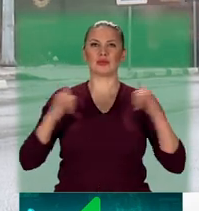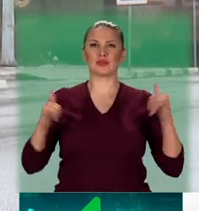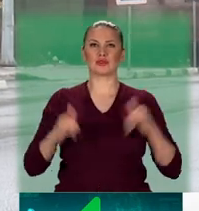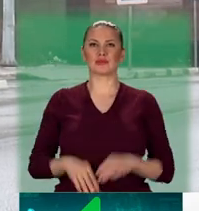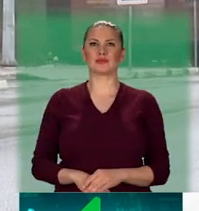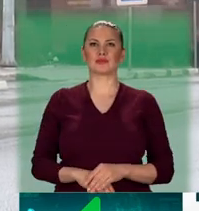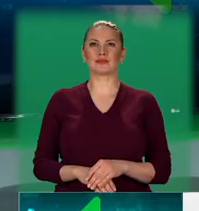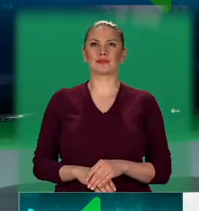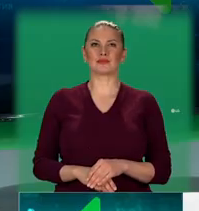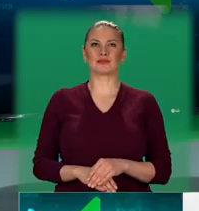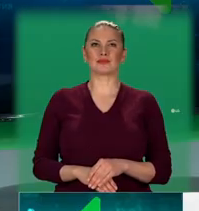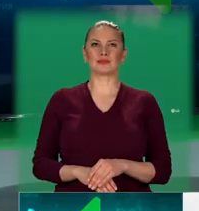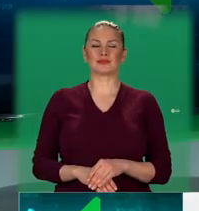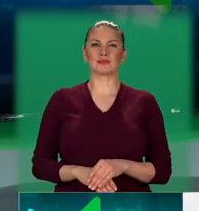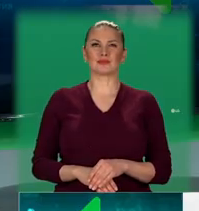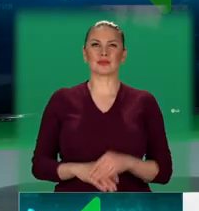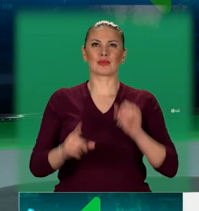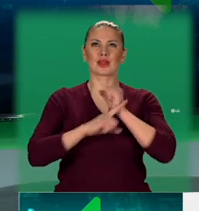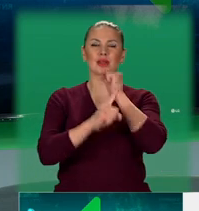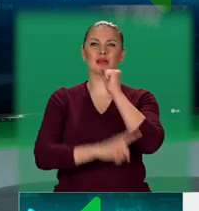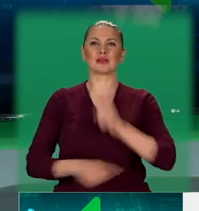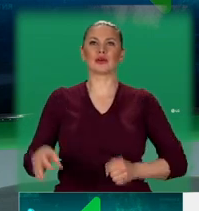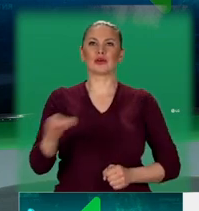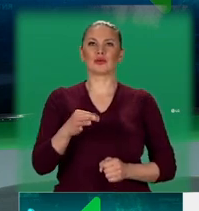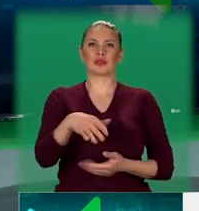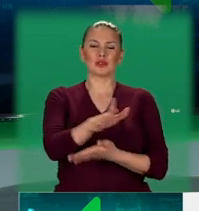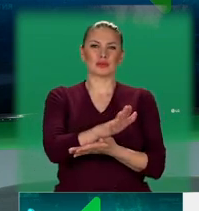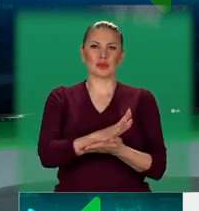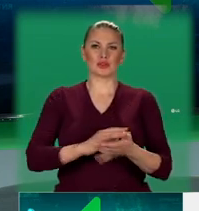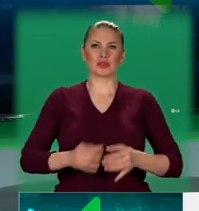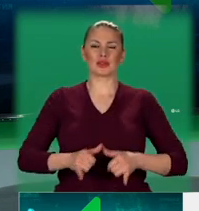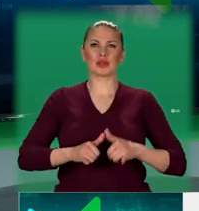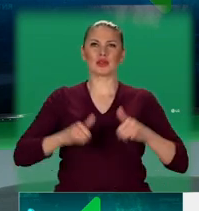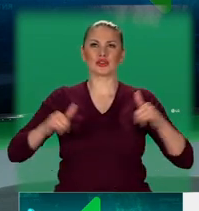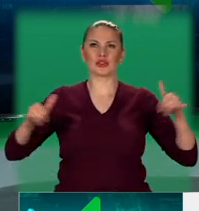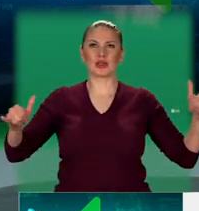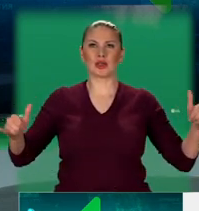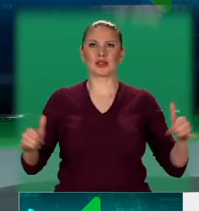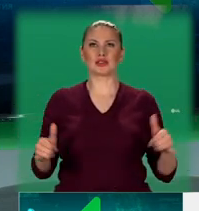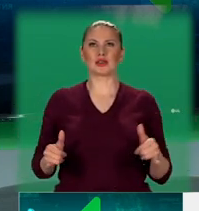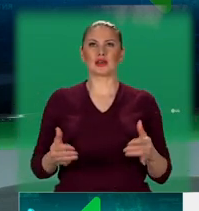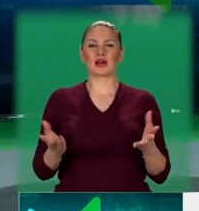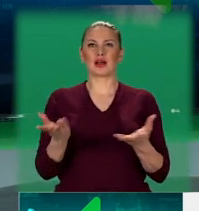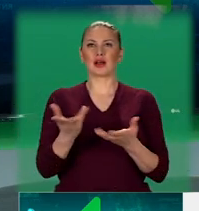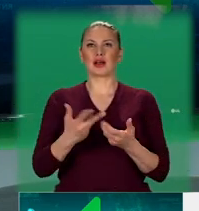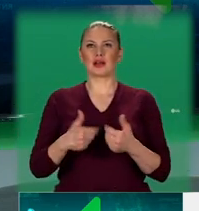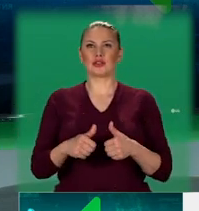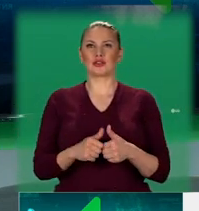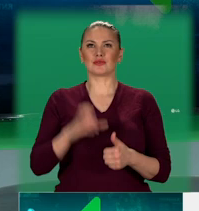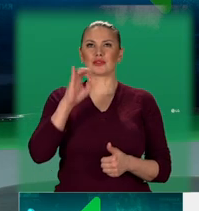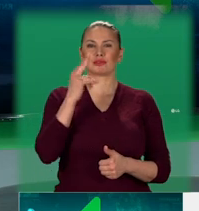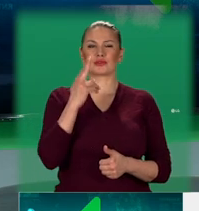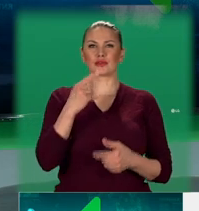ОТВ. В Сахалинской области продолжает расширяться сеть социальных магазинов. Торговые точки с товарами, где наценка не